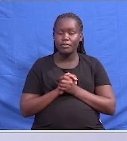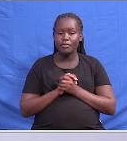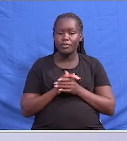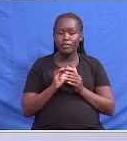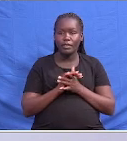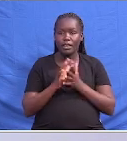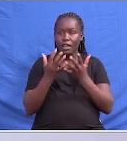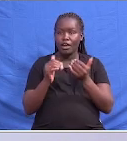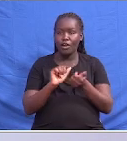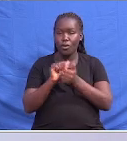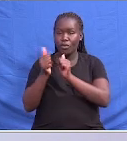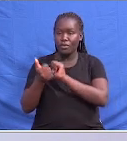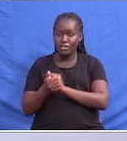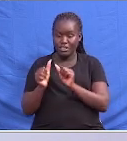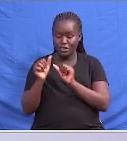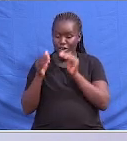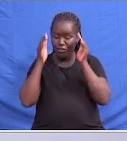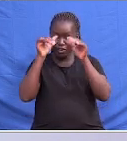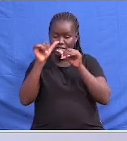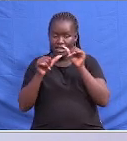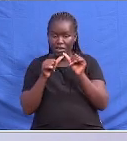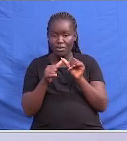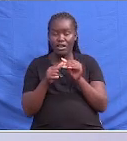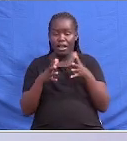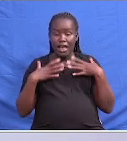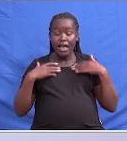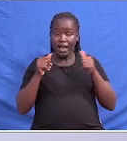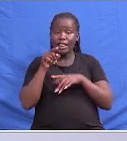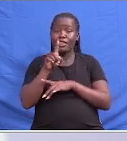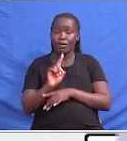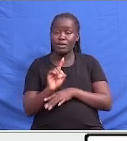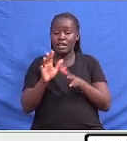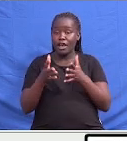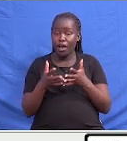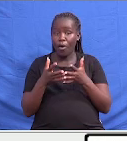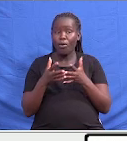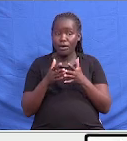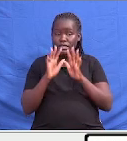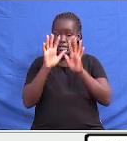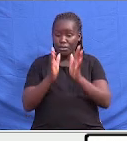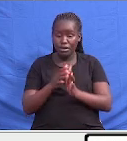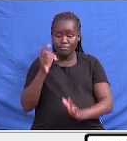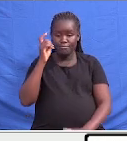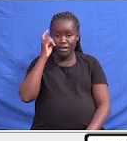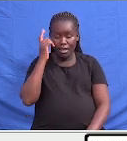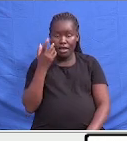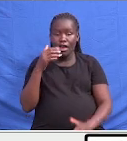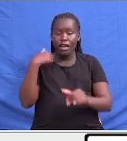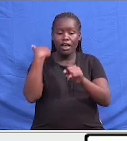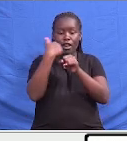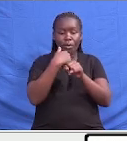Mtazamaji, tubadilishe dira sasa, tuangazie masuala ya afya yako. Haja ya kutanguliza ustawi wa kiakili katika sehemu za